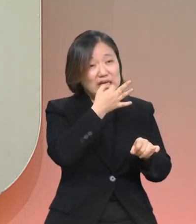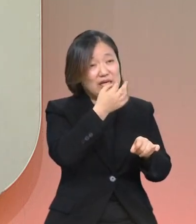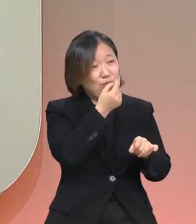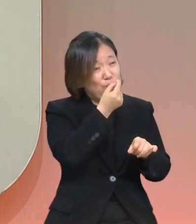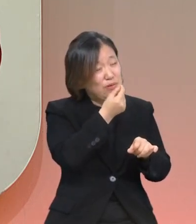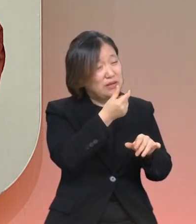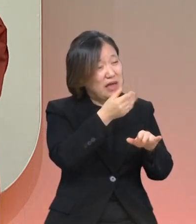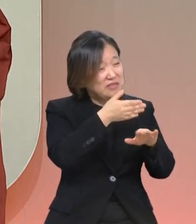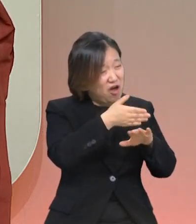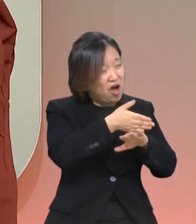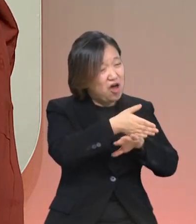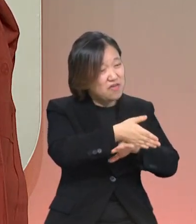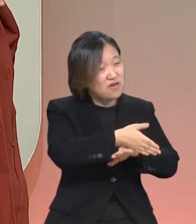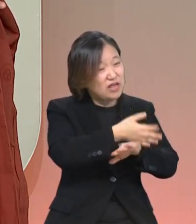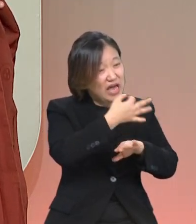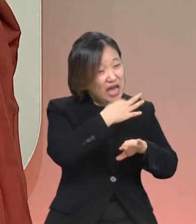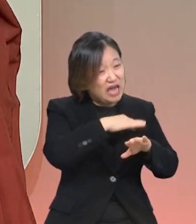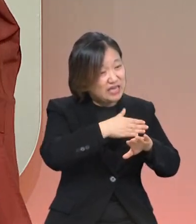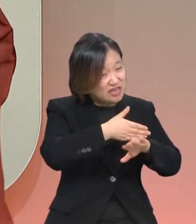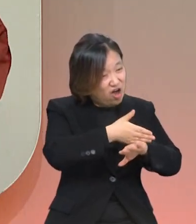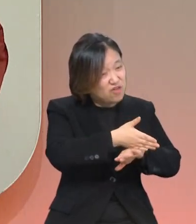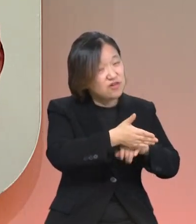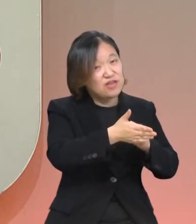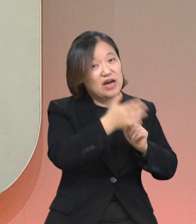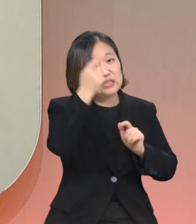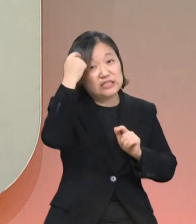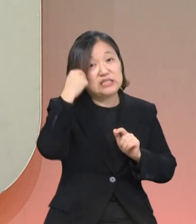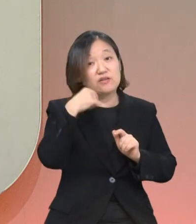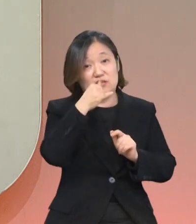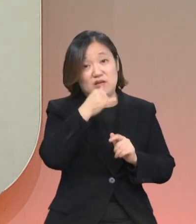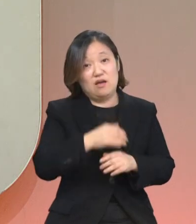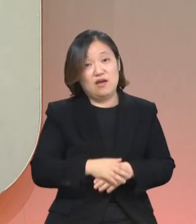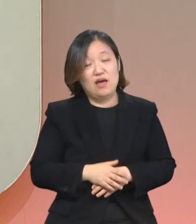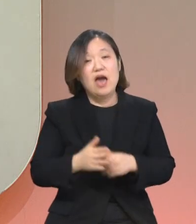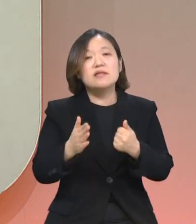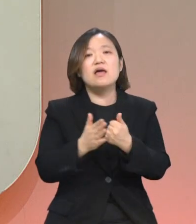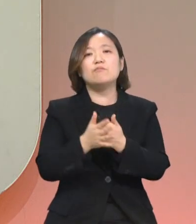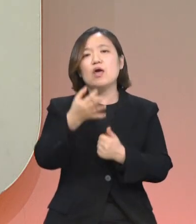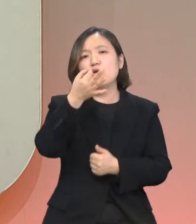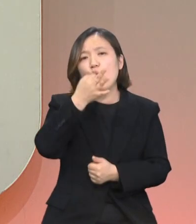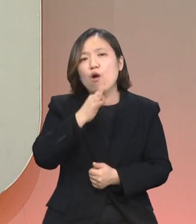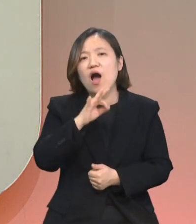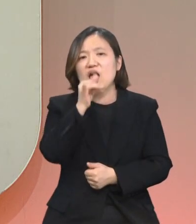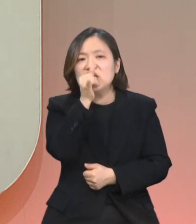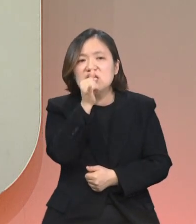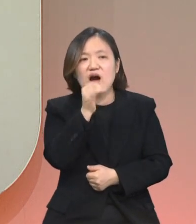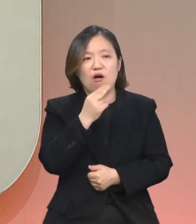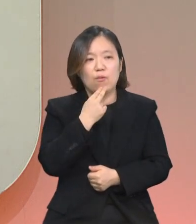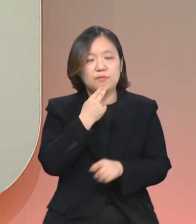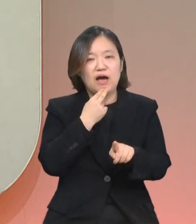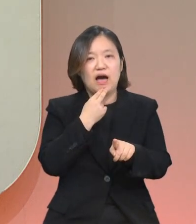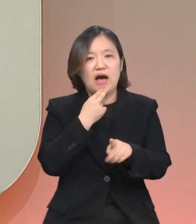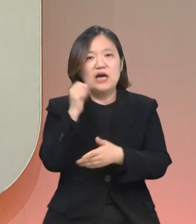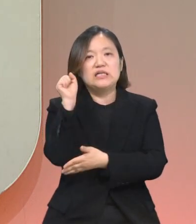그렇기 때문에 당장 효과가 있다 없다라는 거에 우리가 흔들리지 말고